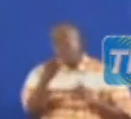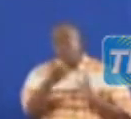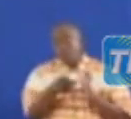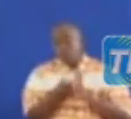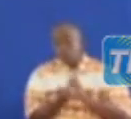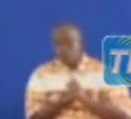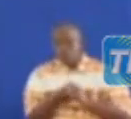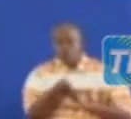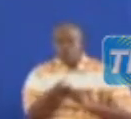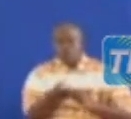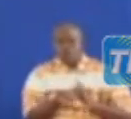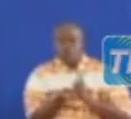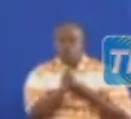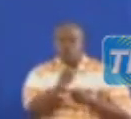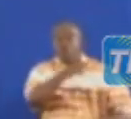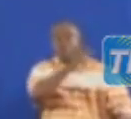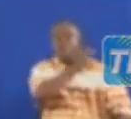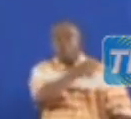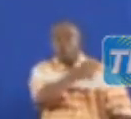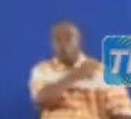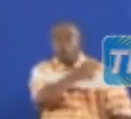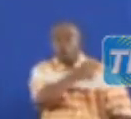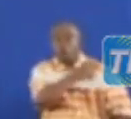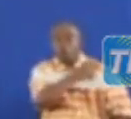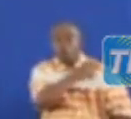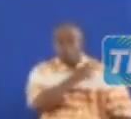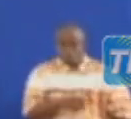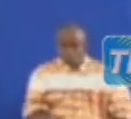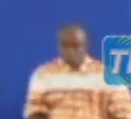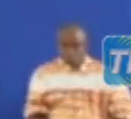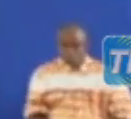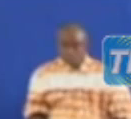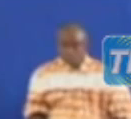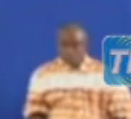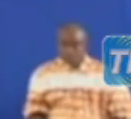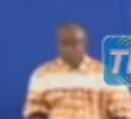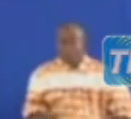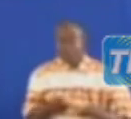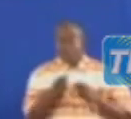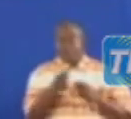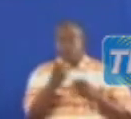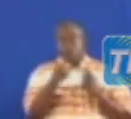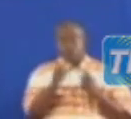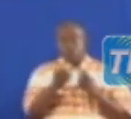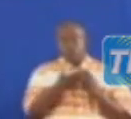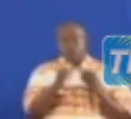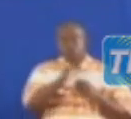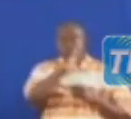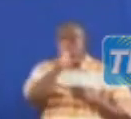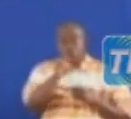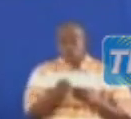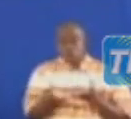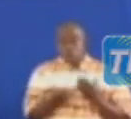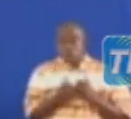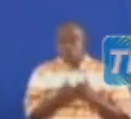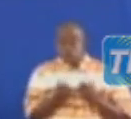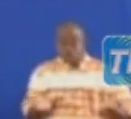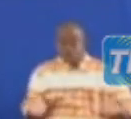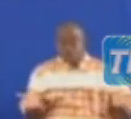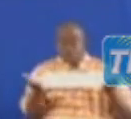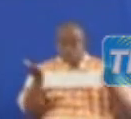3,388 wamebadilishwa vyeo, lakini pia tange za walimu nchi nzima katika wilaya zote 139 zimeweza